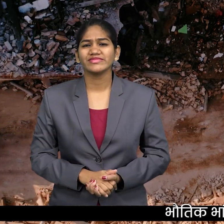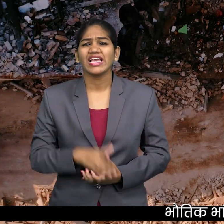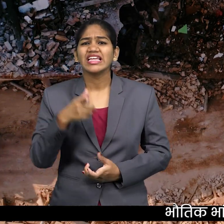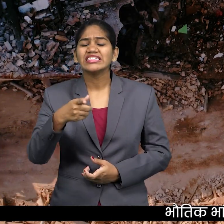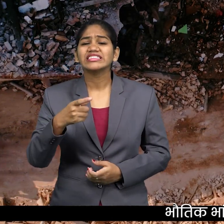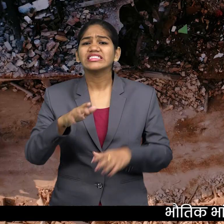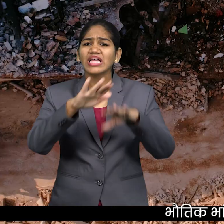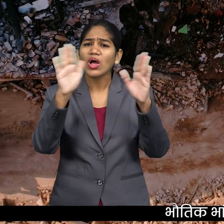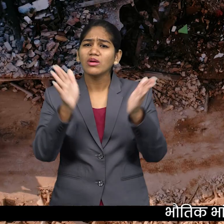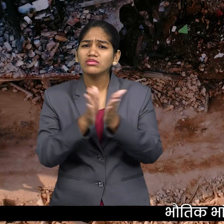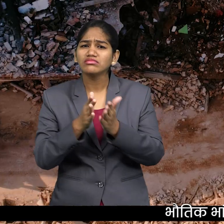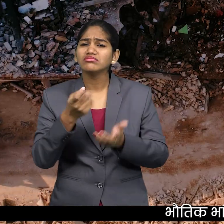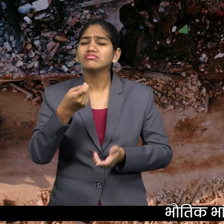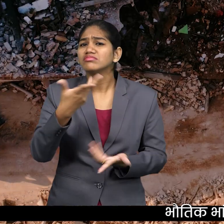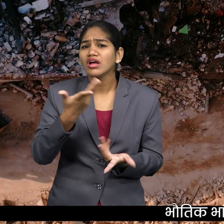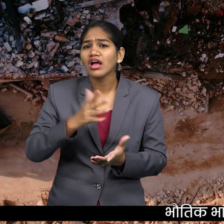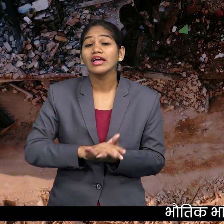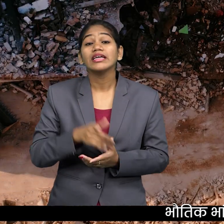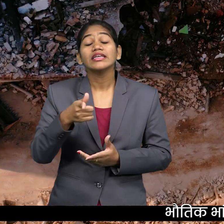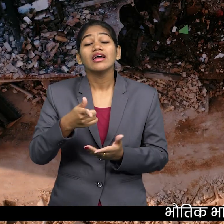भौतिक भांडवल म्हणजे मालमत्ता